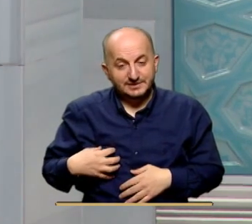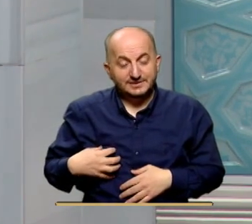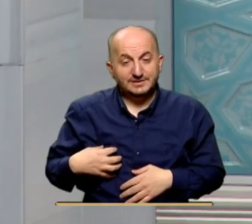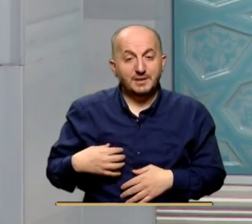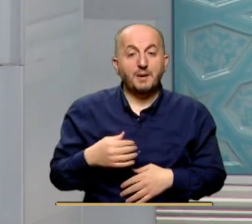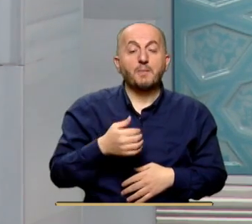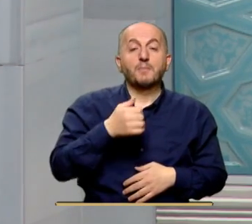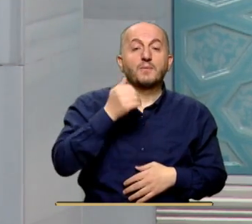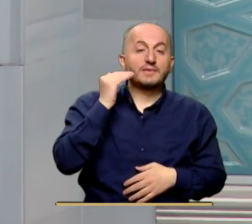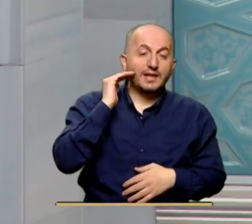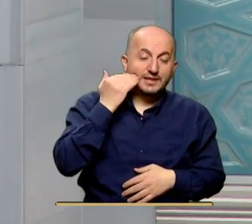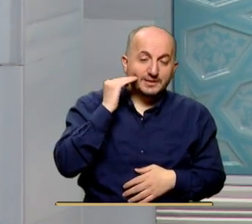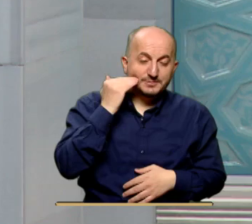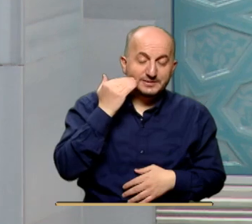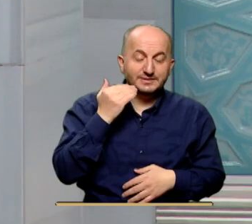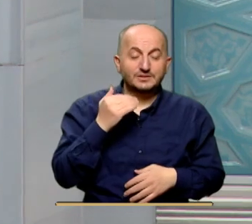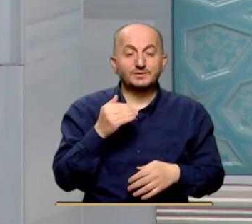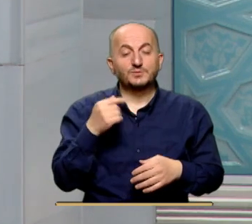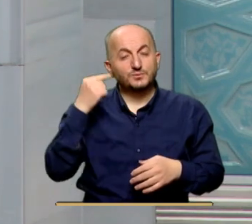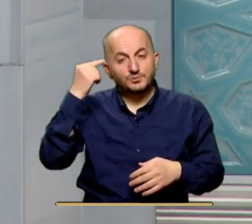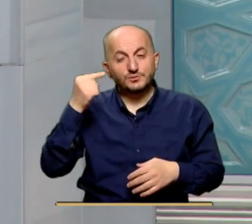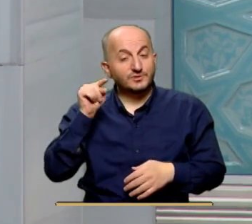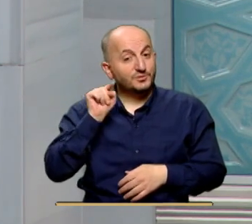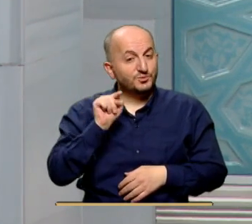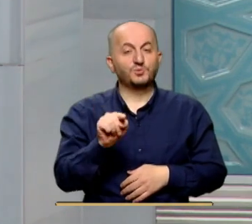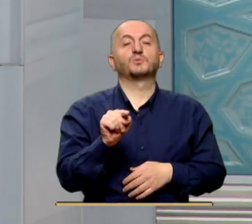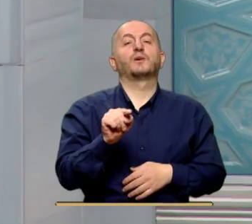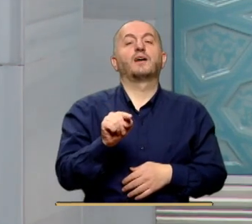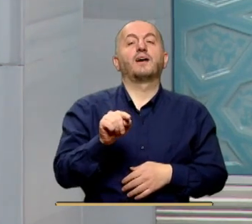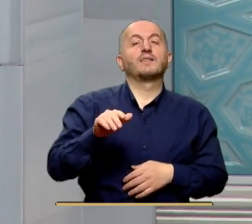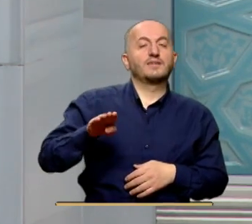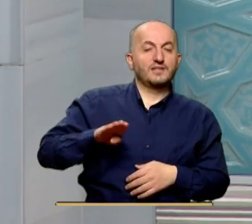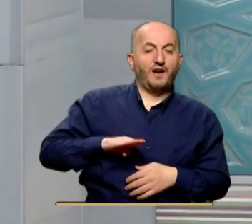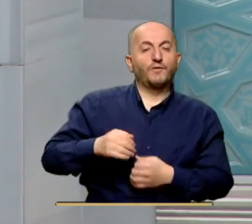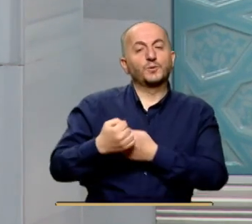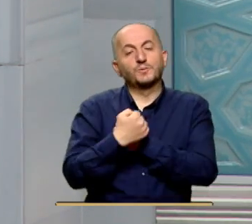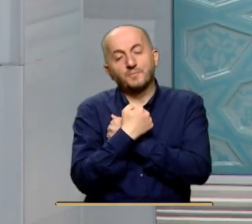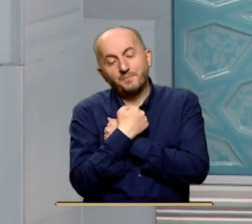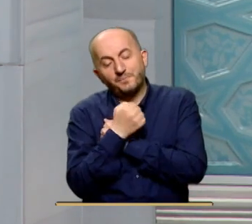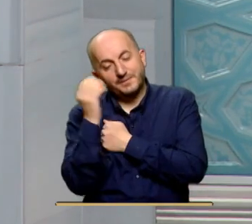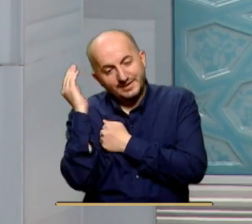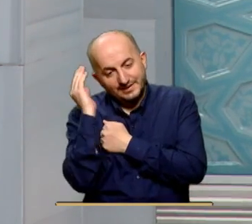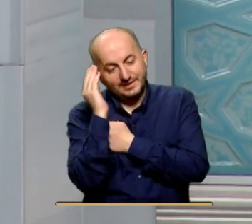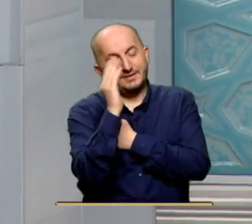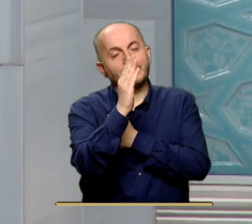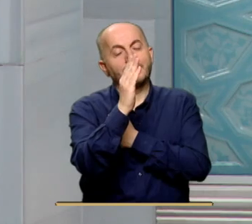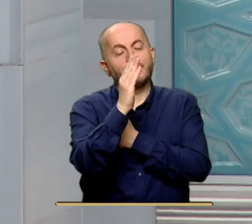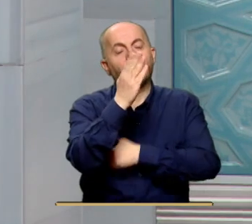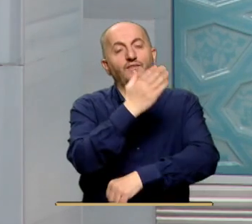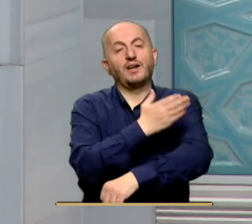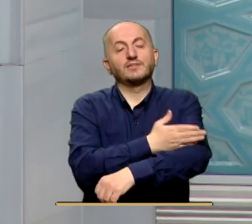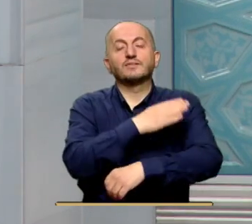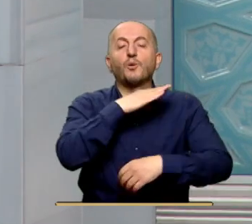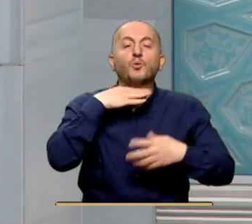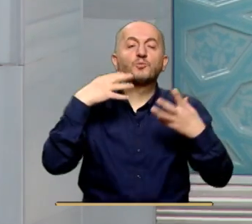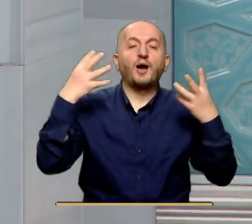anneannemiz, babaannemiz, işte o günkü anamızın şuuru şuydu. Yavrum diyordu, git vatana